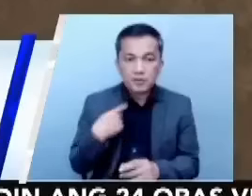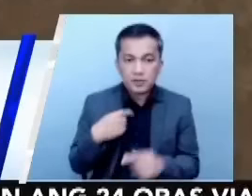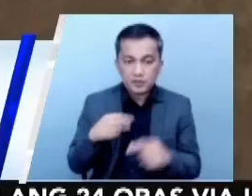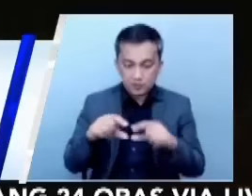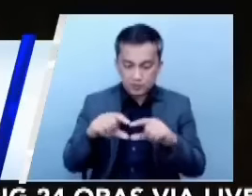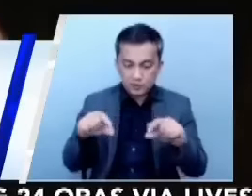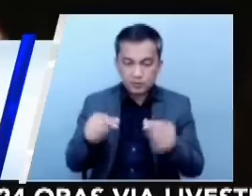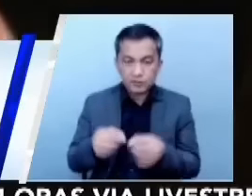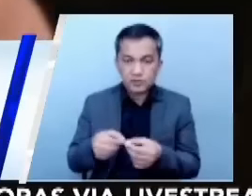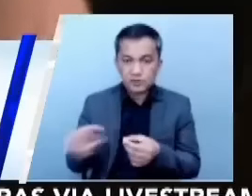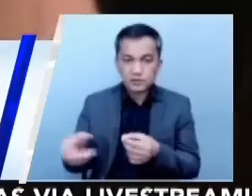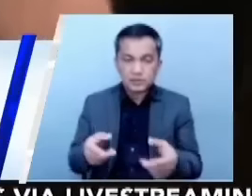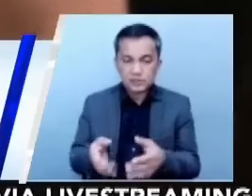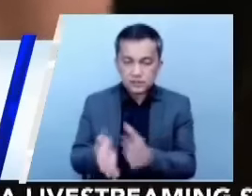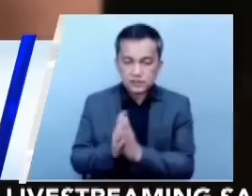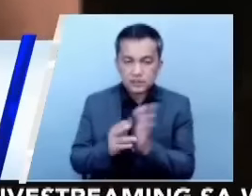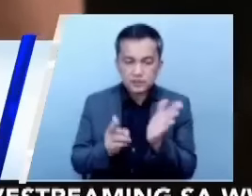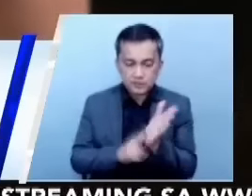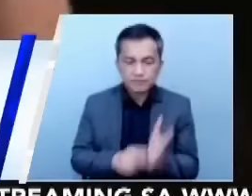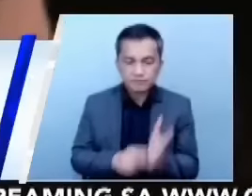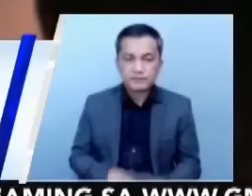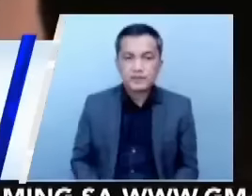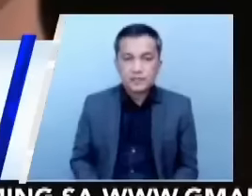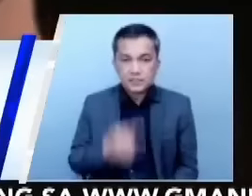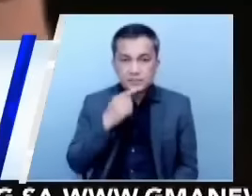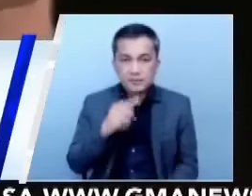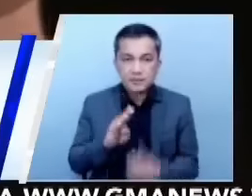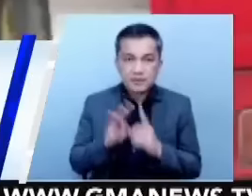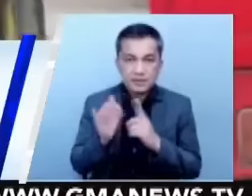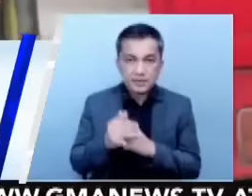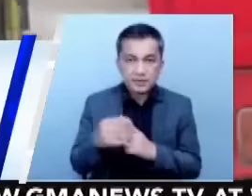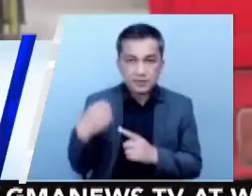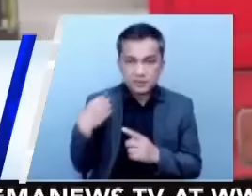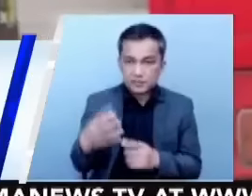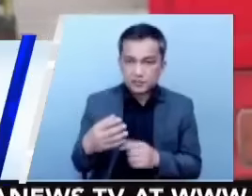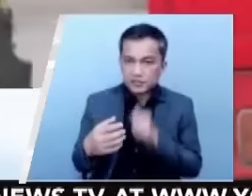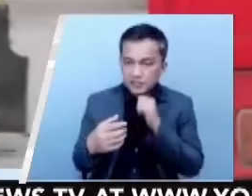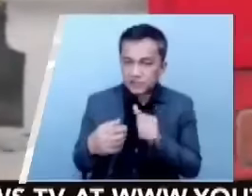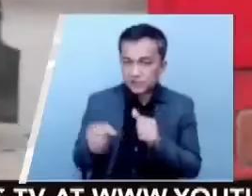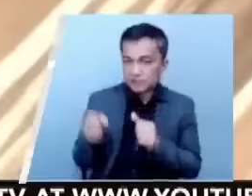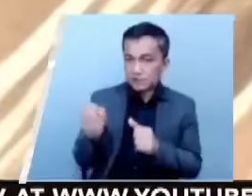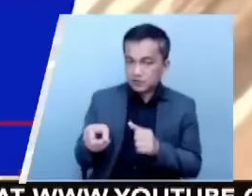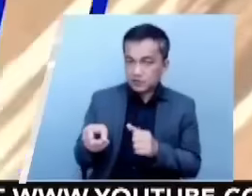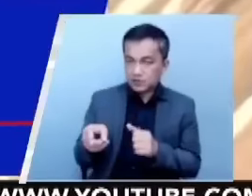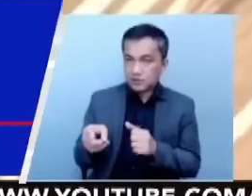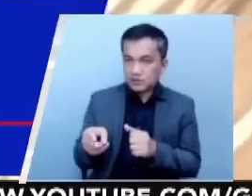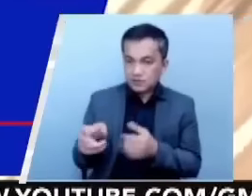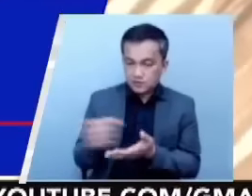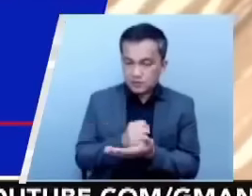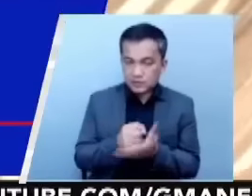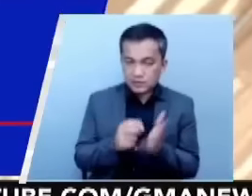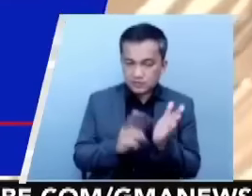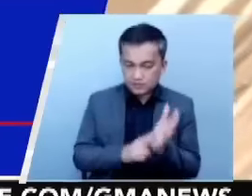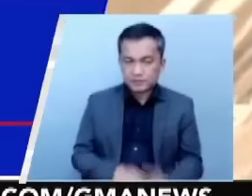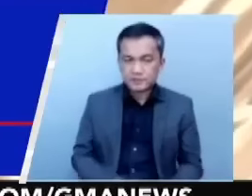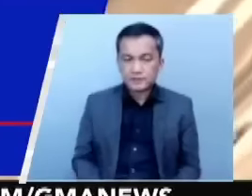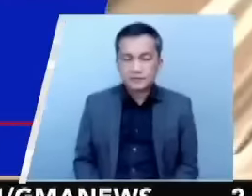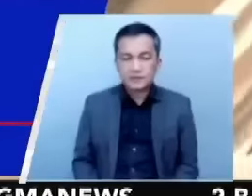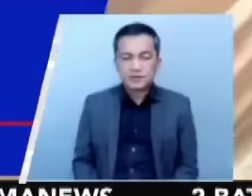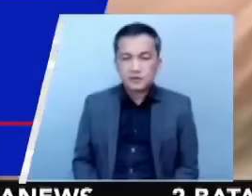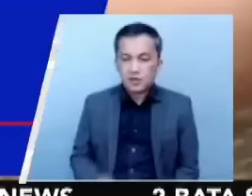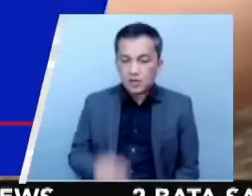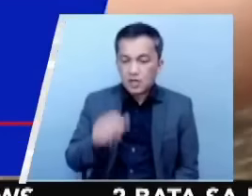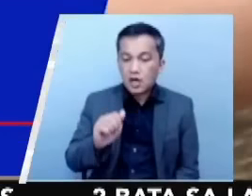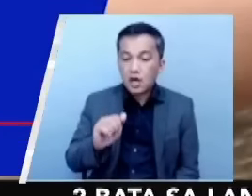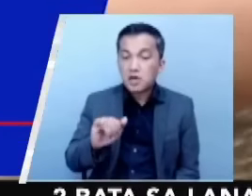ng pirma. Sabi ng mga barangay officials, hindi sila ang nag-utos na mangolekta ng lagda. Ayuda daw to para